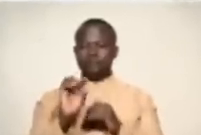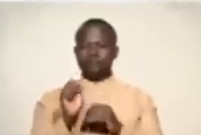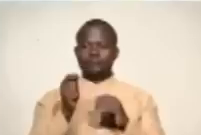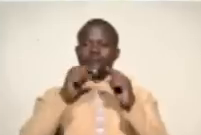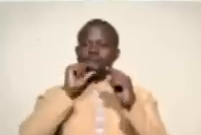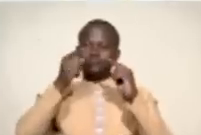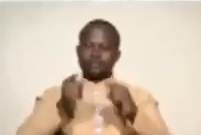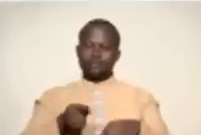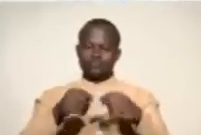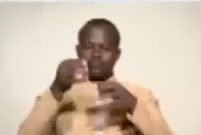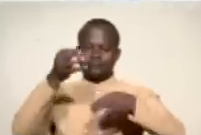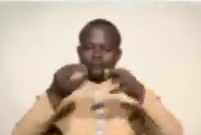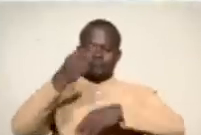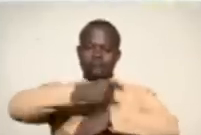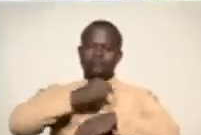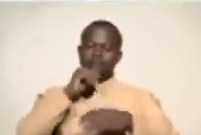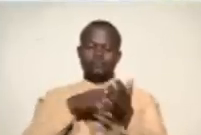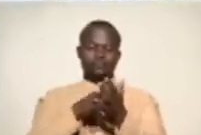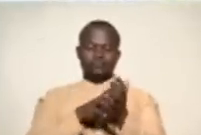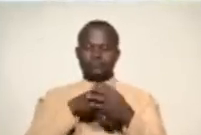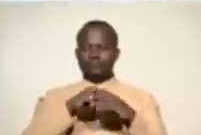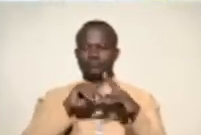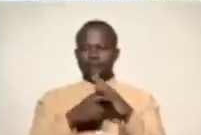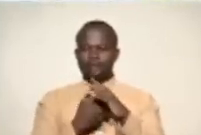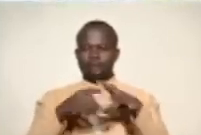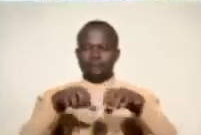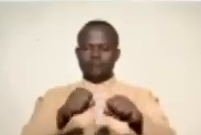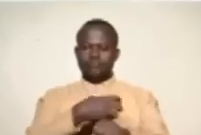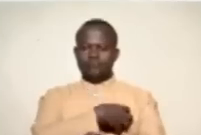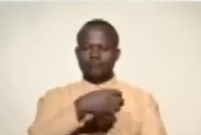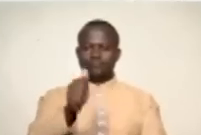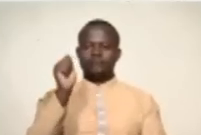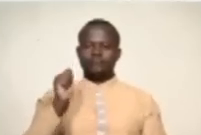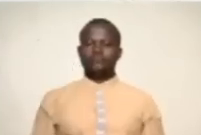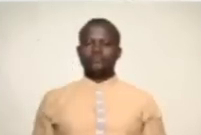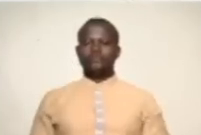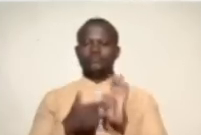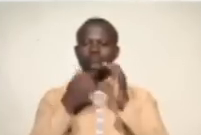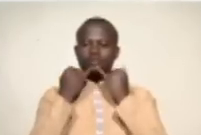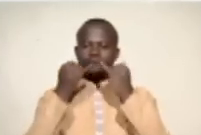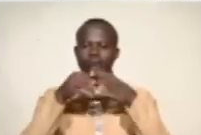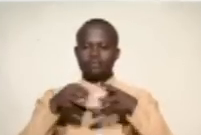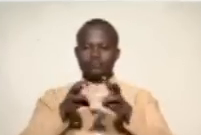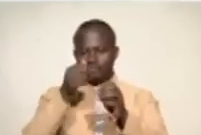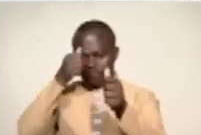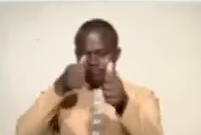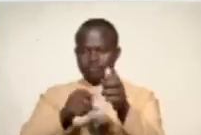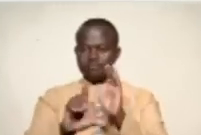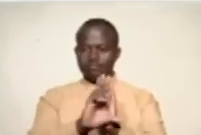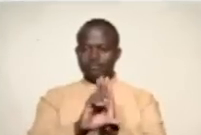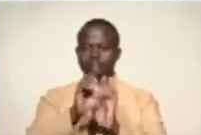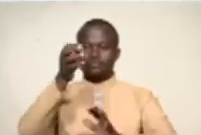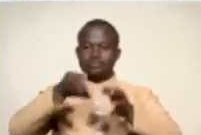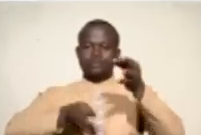mu iburanisha ry'uyu munsi bidaca intege Ibuka mu rugendo yatangiye rwo gufatiriza imitungo ye. Kugaragara ko yamenyeshejwe mu buryo bukurikije amategeko